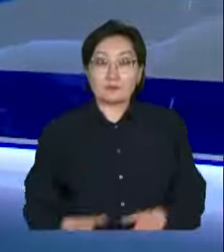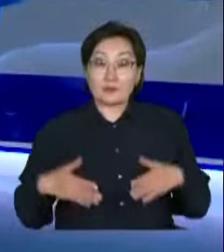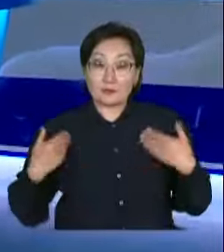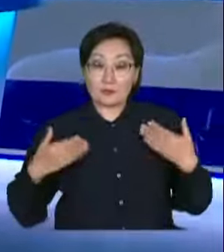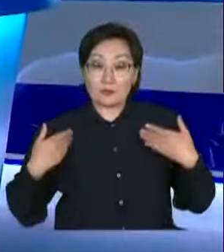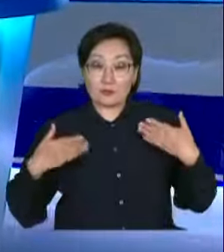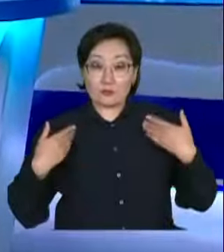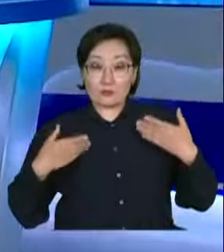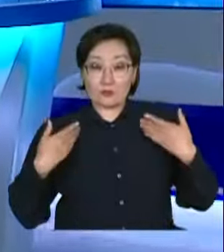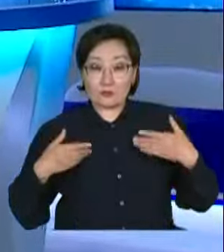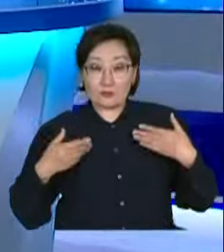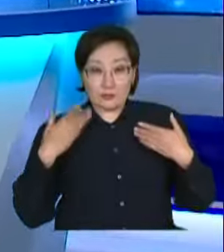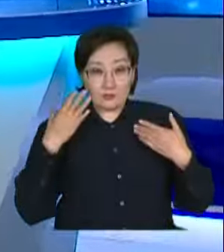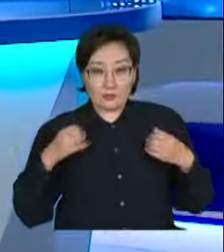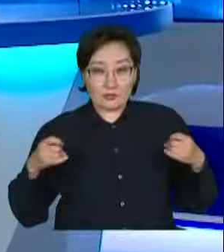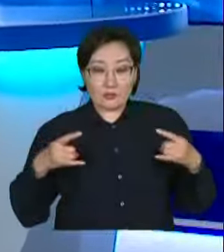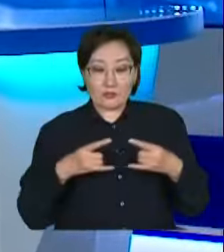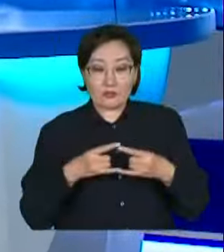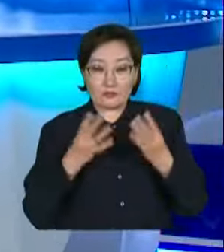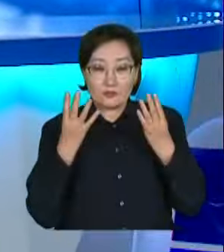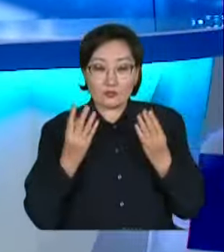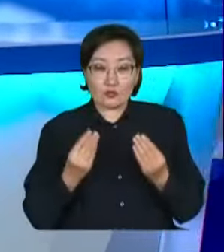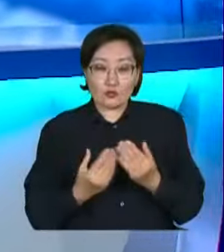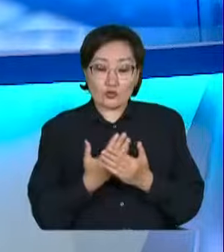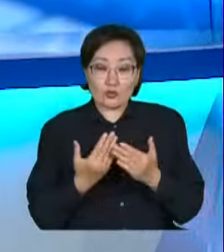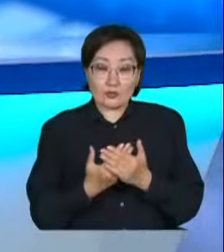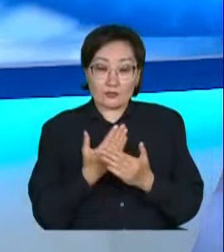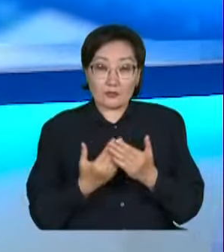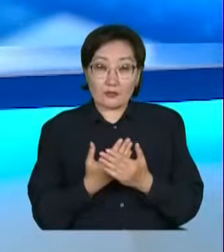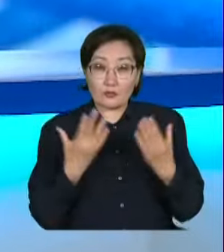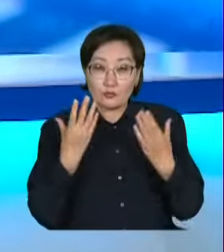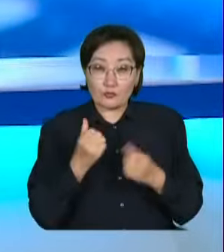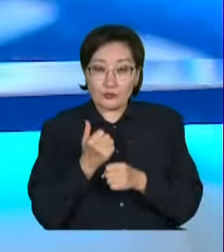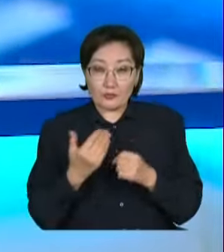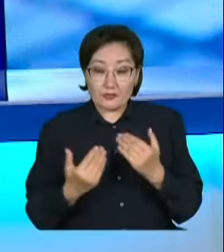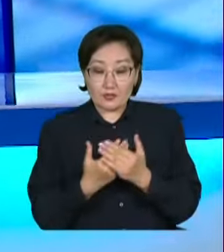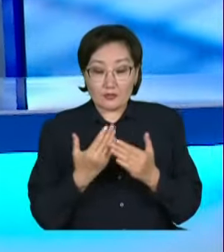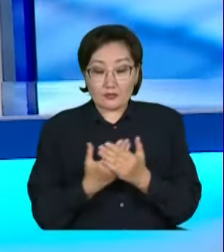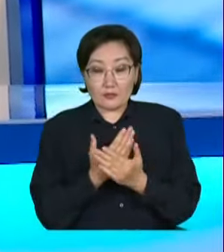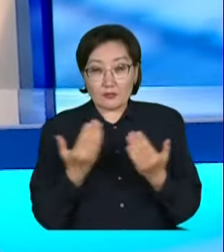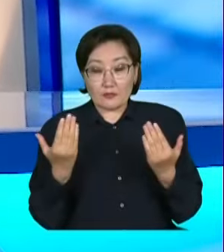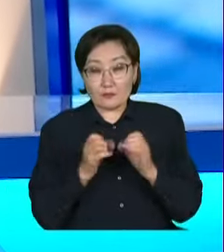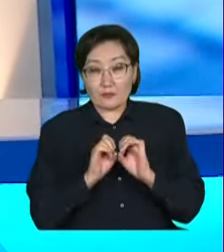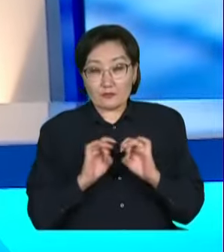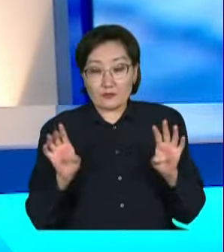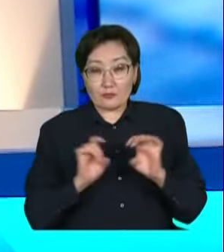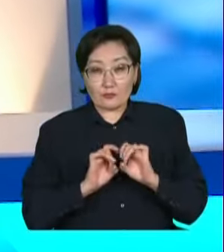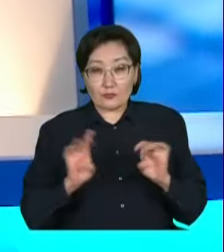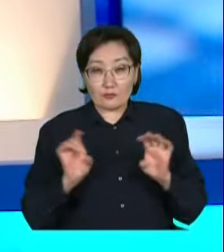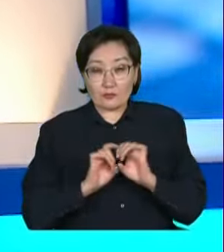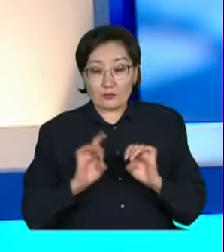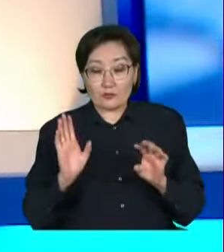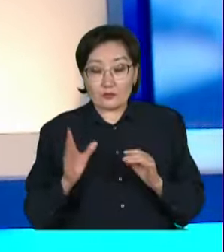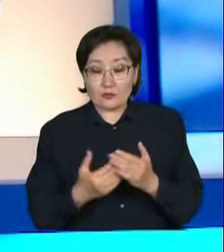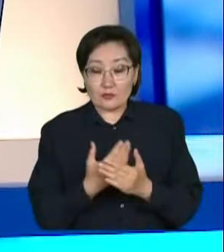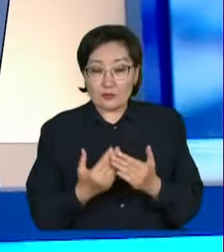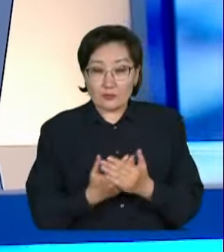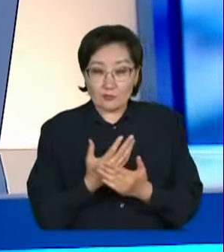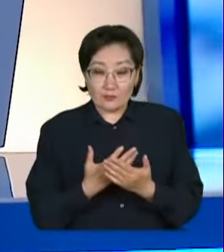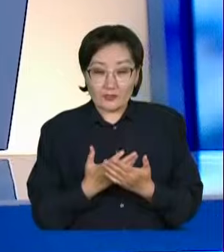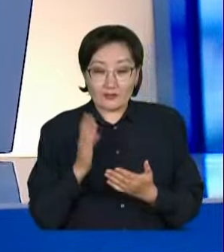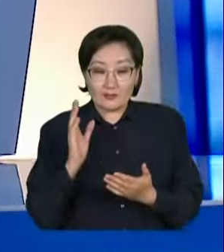Ассаламу алейкум, құрметті көрермен. Алматы телеарнасының тікелей эфирінде күндізгі жаңалықтар ақпараттармен таныстыратын мен Талант Айымбетов және әріптесім Бұлбұл